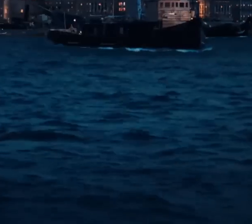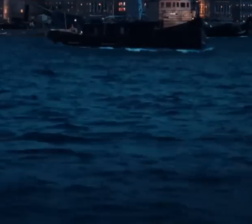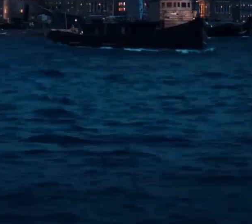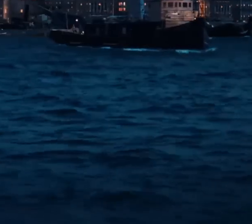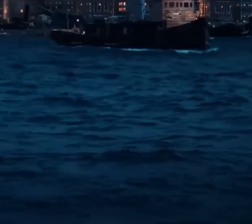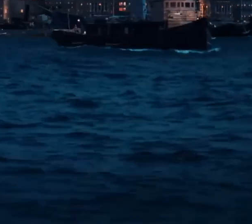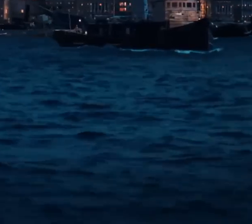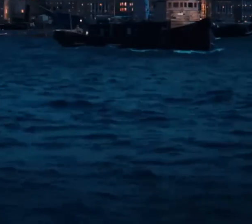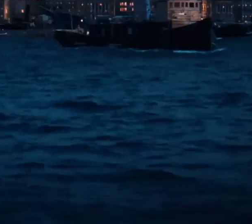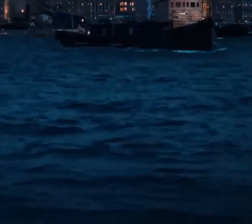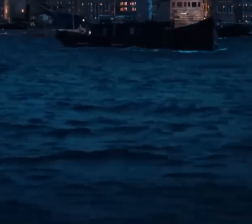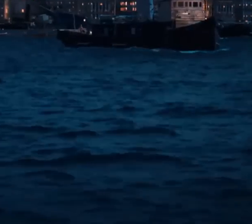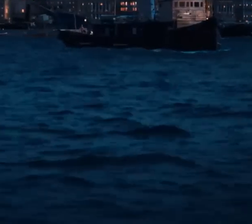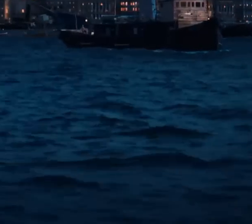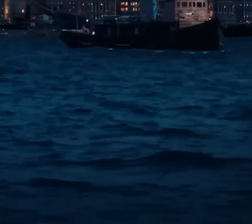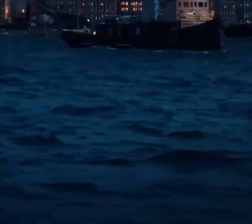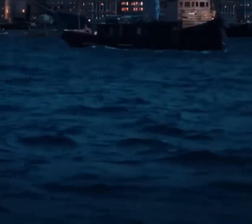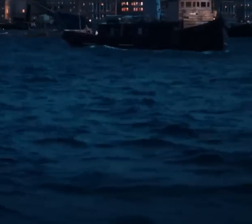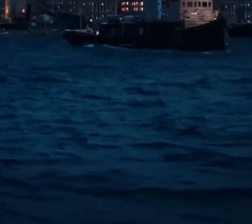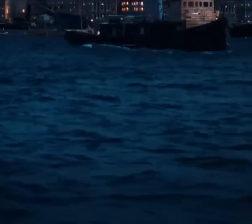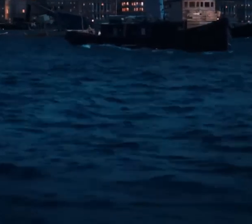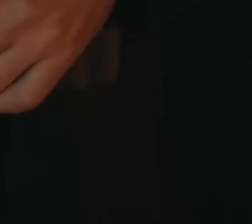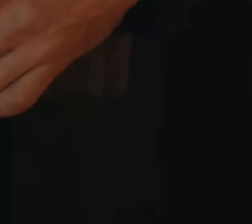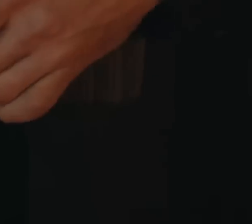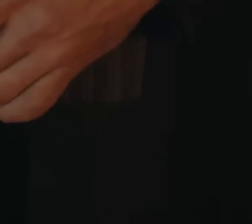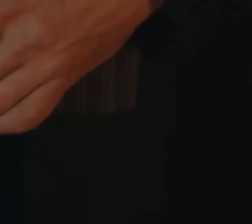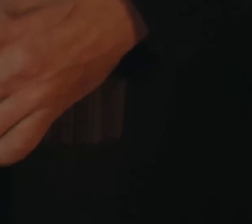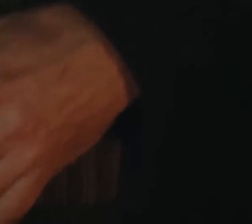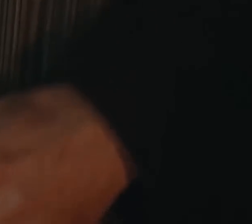Akşam Galata kıyısından bir gemi uzaklaşıyor.